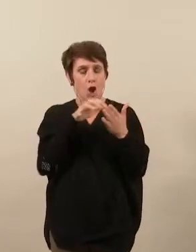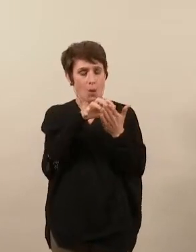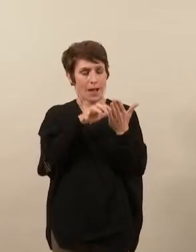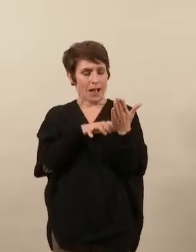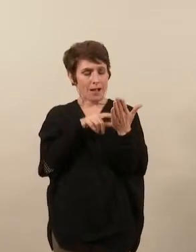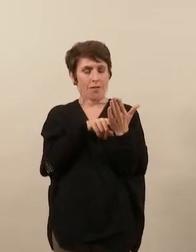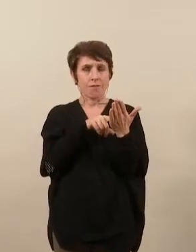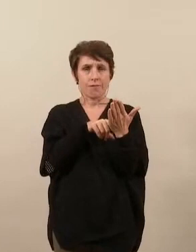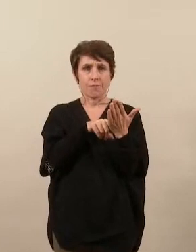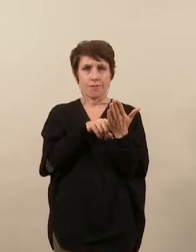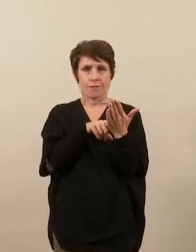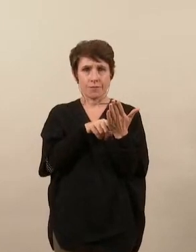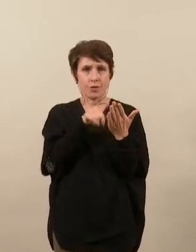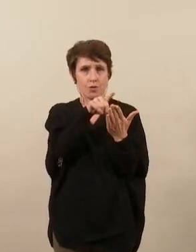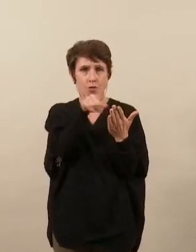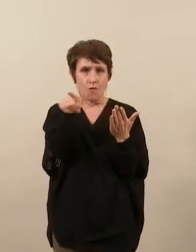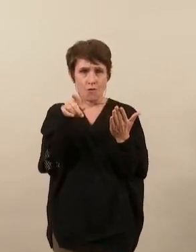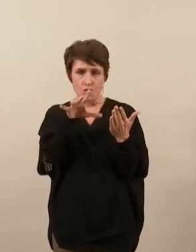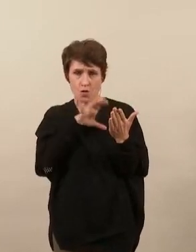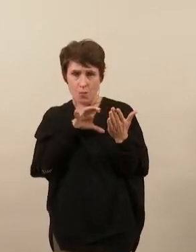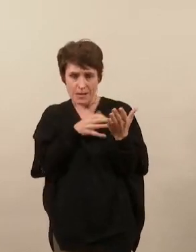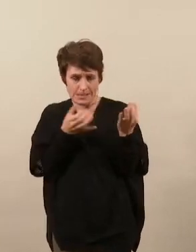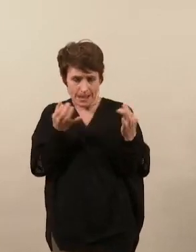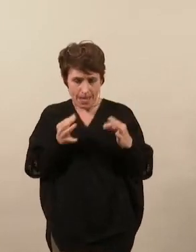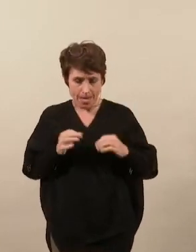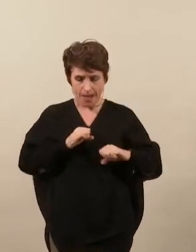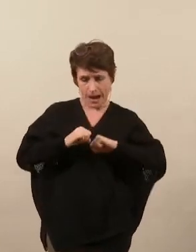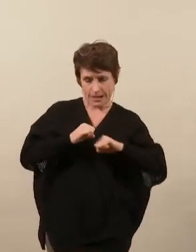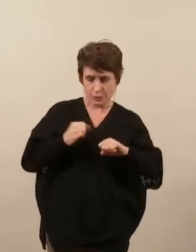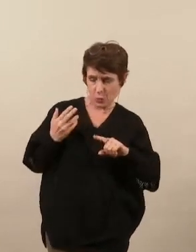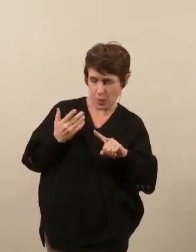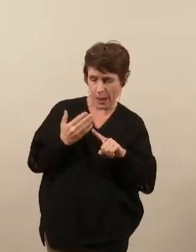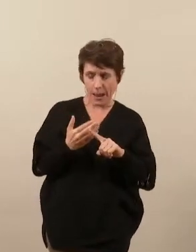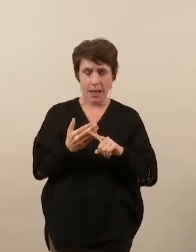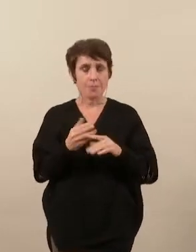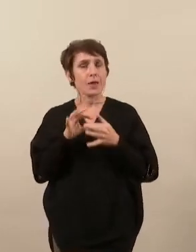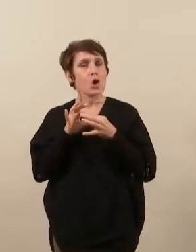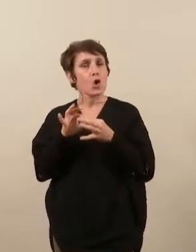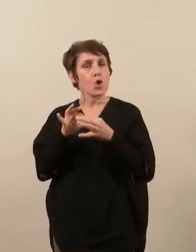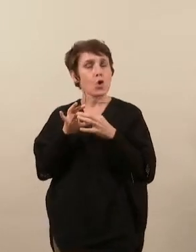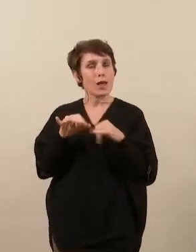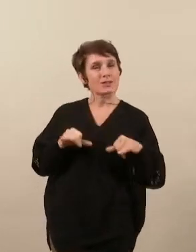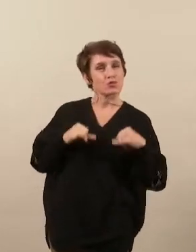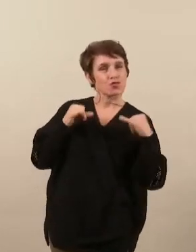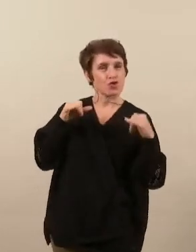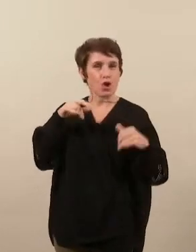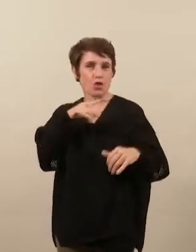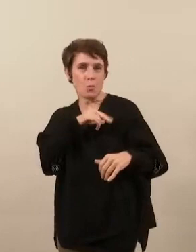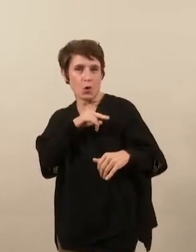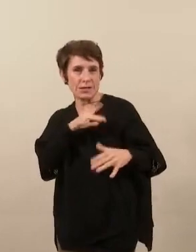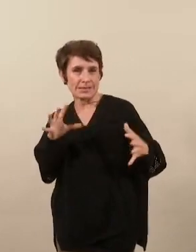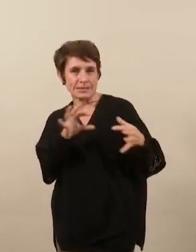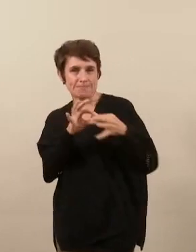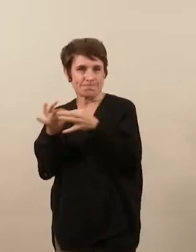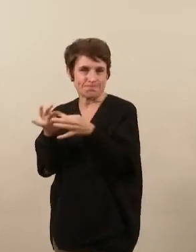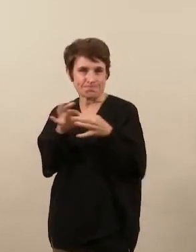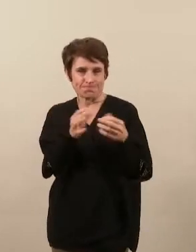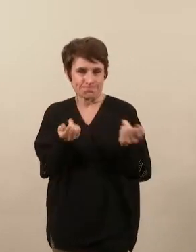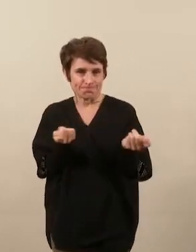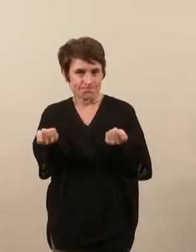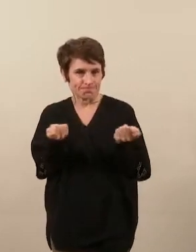fournir en action. Vous parlez de projet sur la relation jeunesse-police. Il s'agit en fait